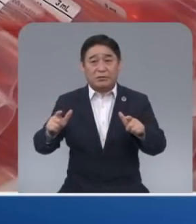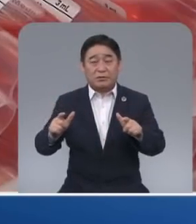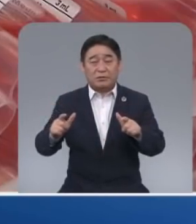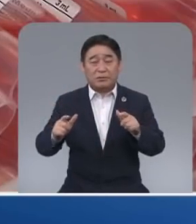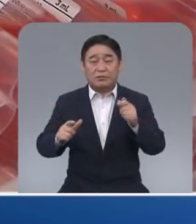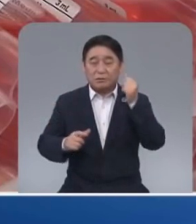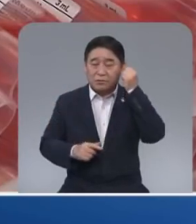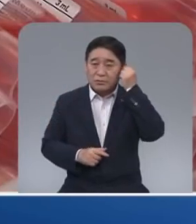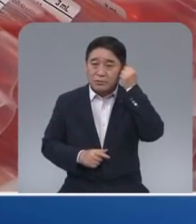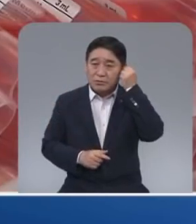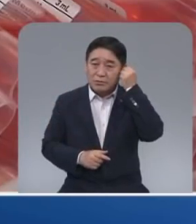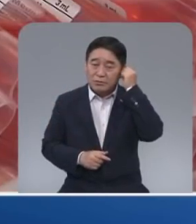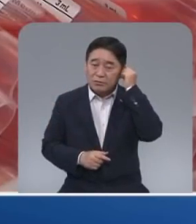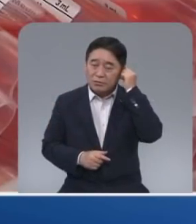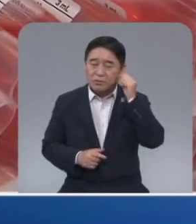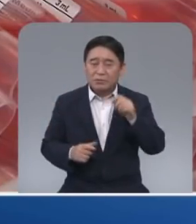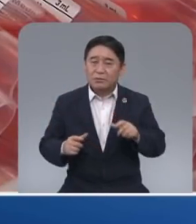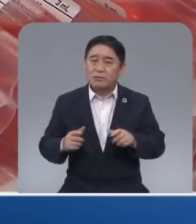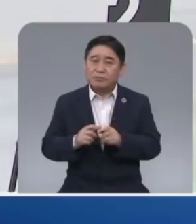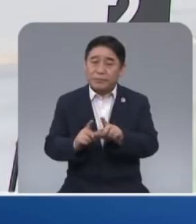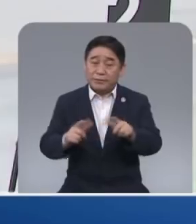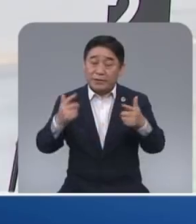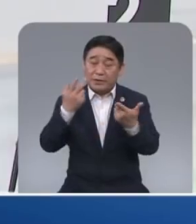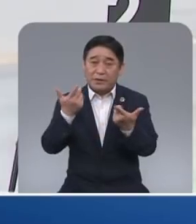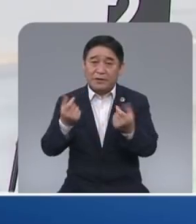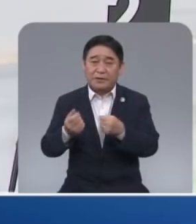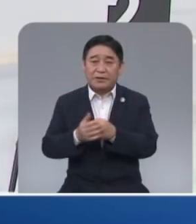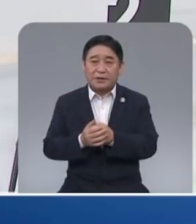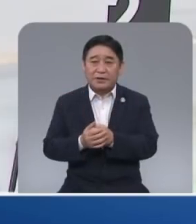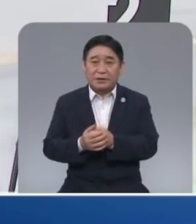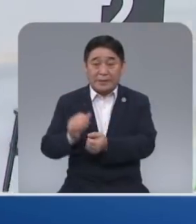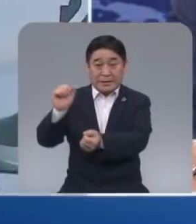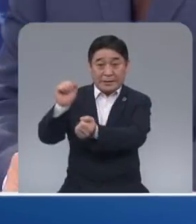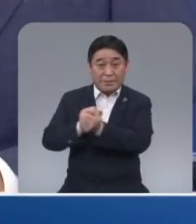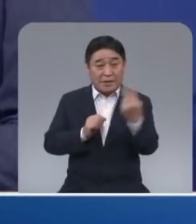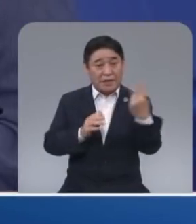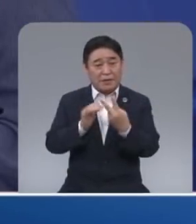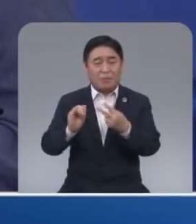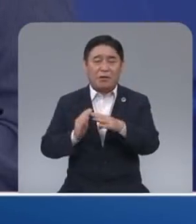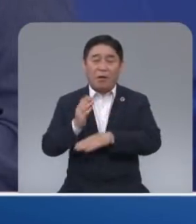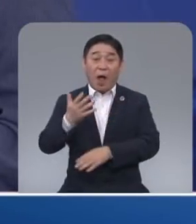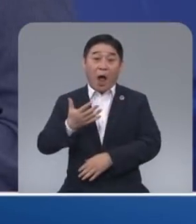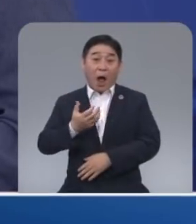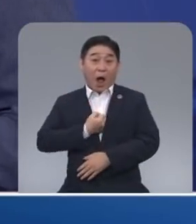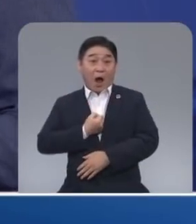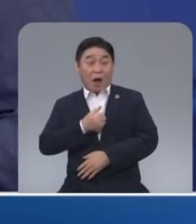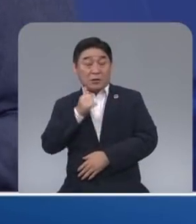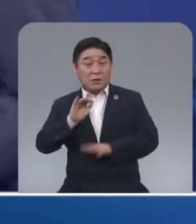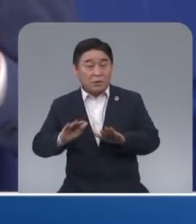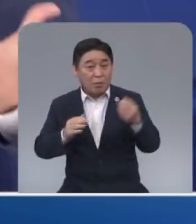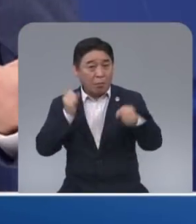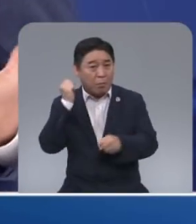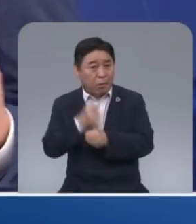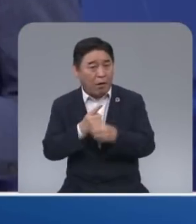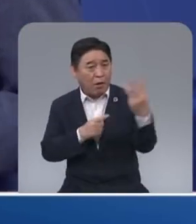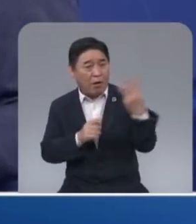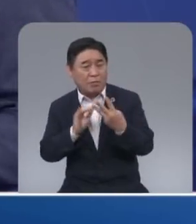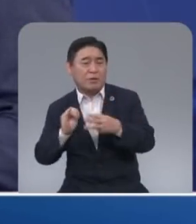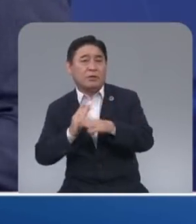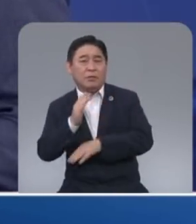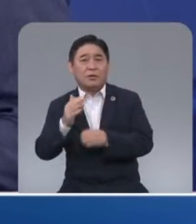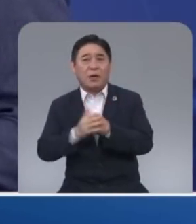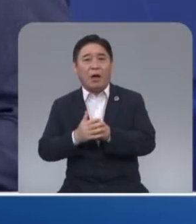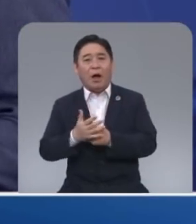돌아설 가능성도 적어 보입니다. 예. 자, 확진자가 2,000명 넘었을 때도 우리한테 충격을 줬었는데 지금 이제 3,000명을 넘어서면 사실